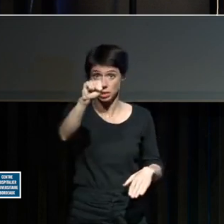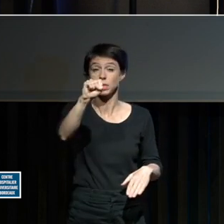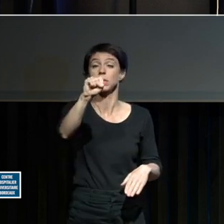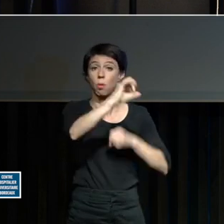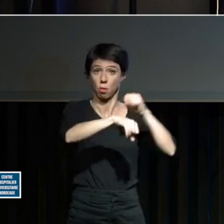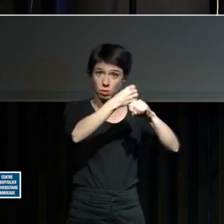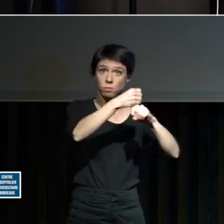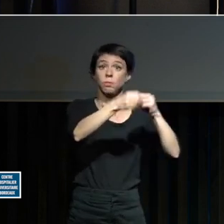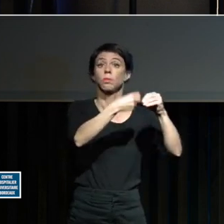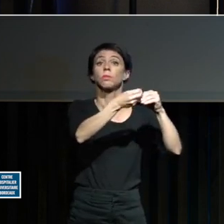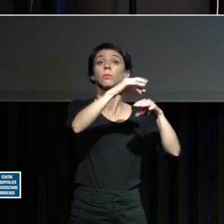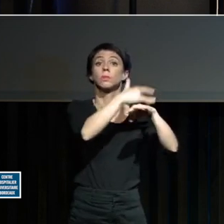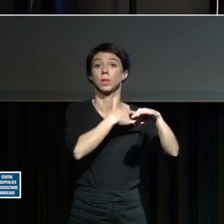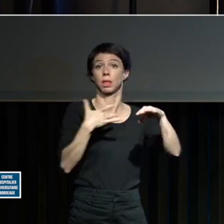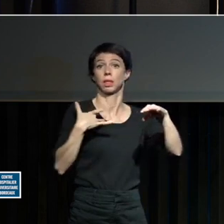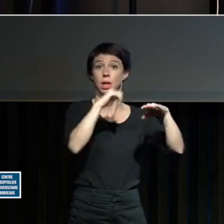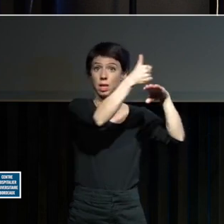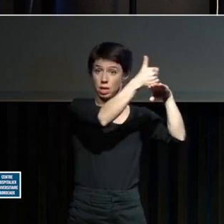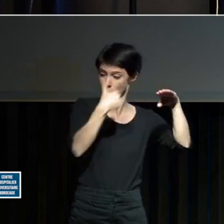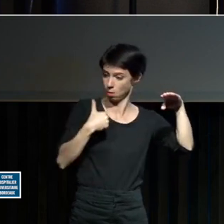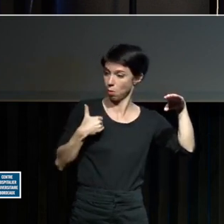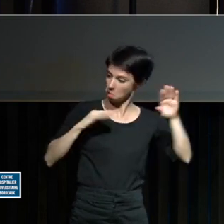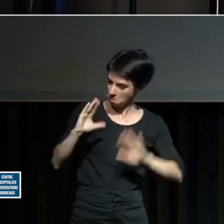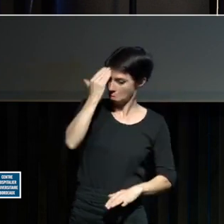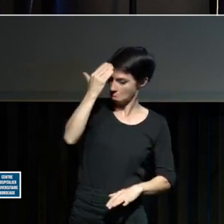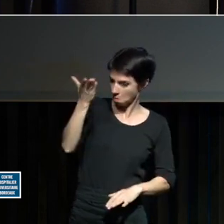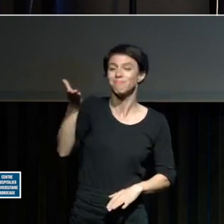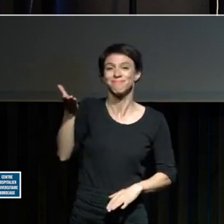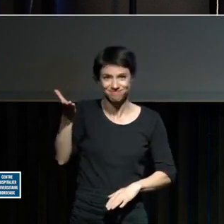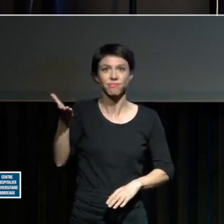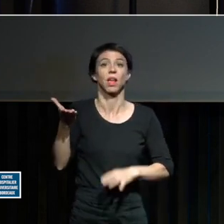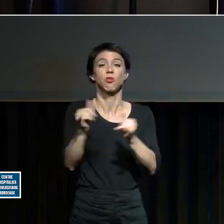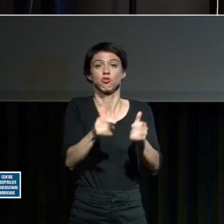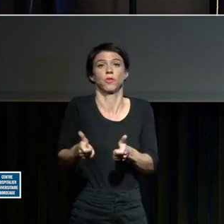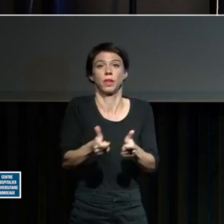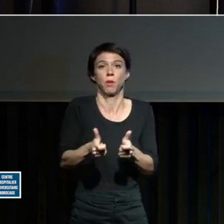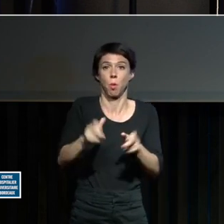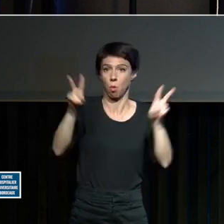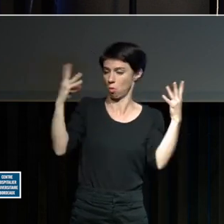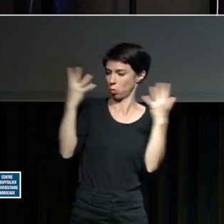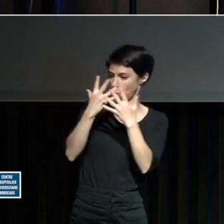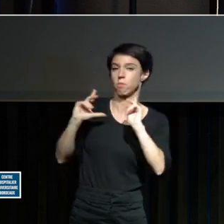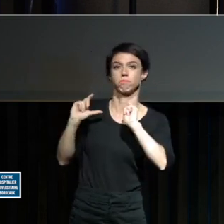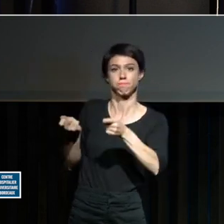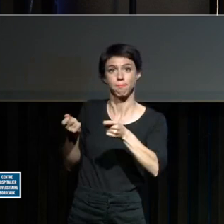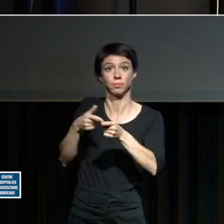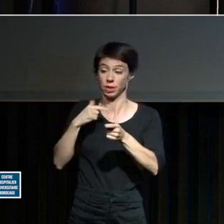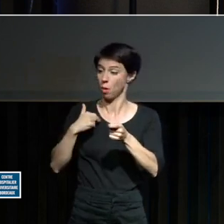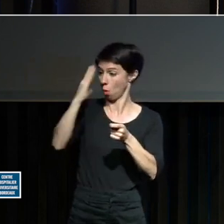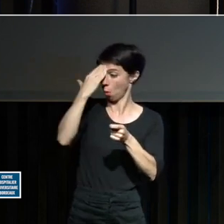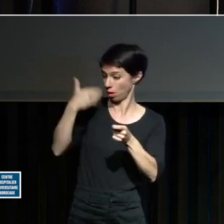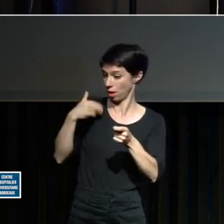de l'existence d'un trouble du jeu vidéo, donc reconnaissant l'existence d'une addiction au jeu vidéo à part